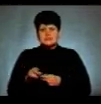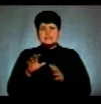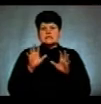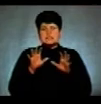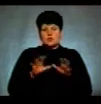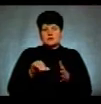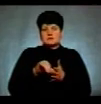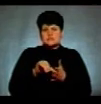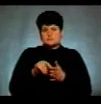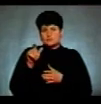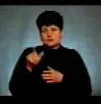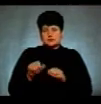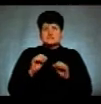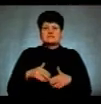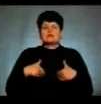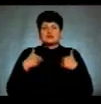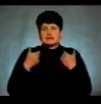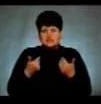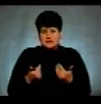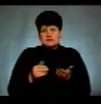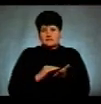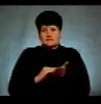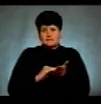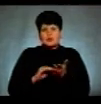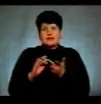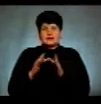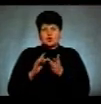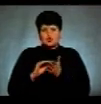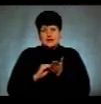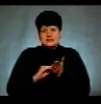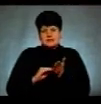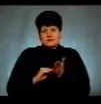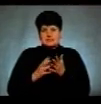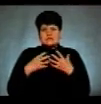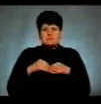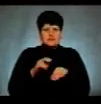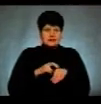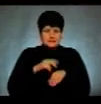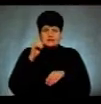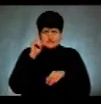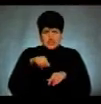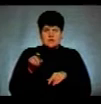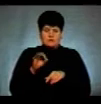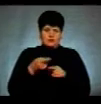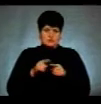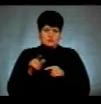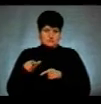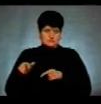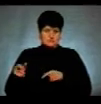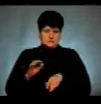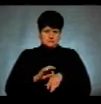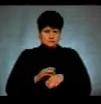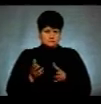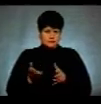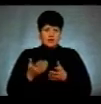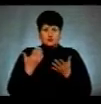представник пацієнта і звертається з приводу виписки електронного рецепту. Сімейний лікар знає про таких пацієнтів. Якщо